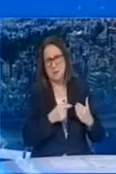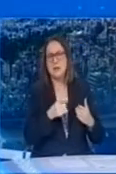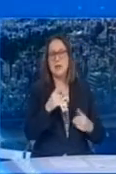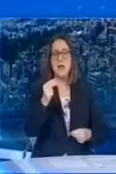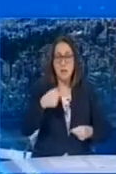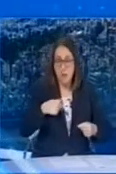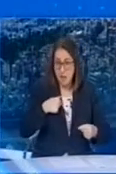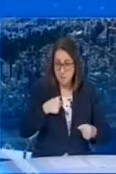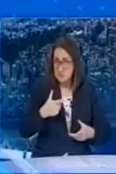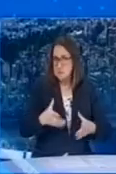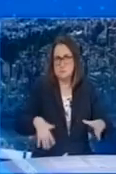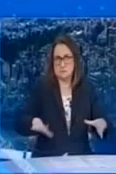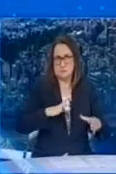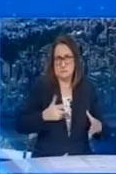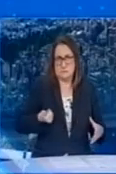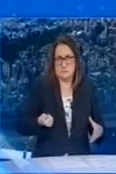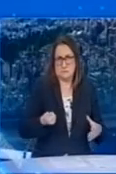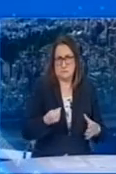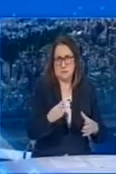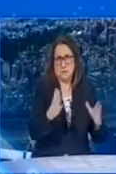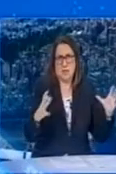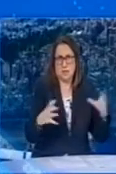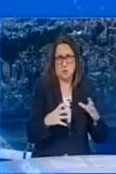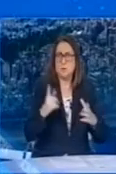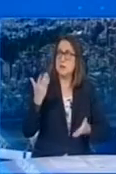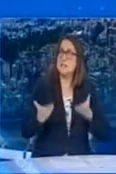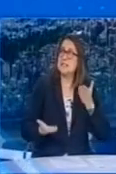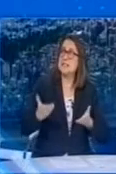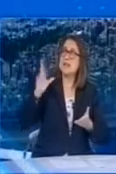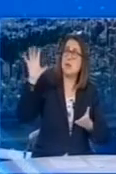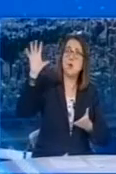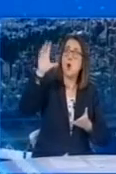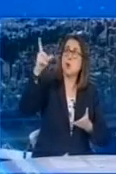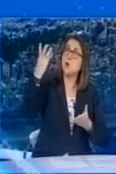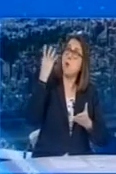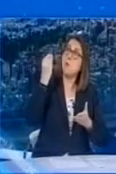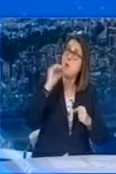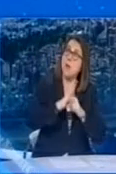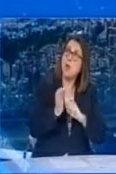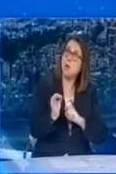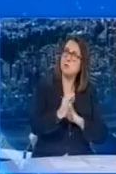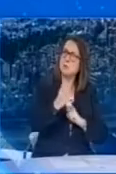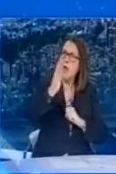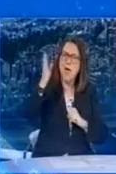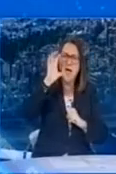Η αλήθεια όμως είναι σκληρή, και έχουμε χρέος να τη δούμε κατάματα.